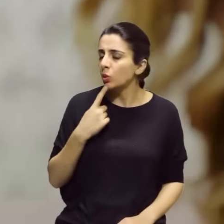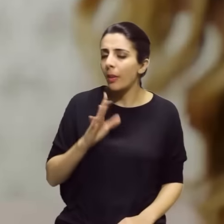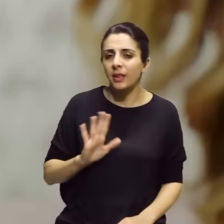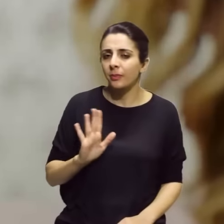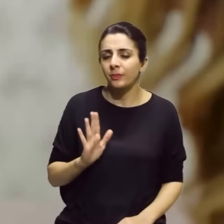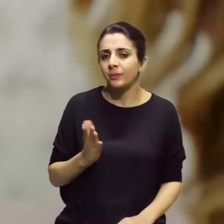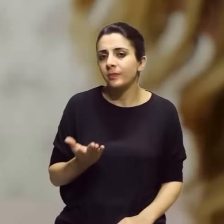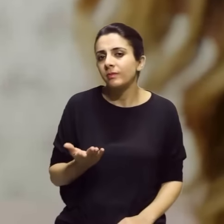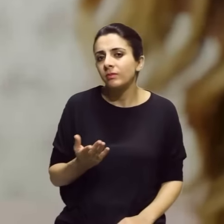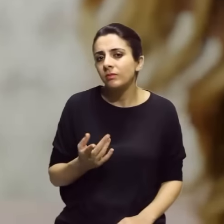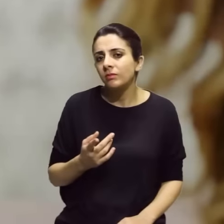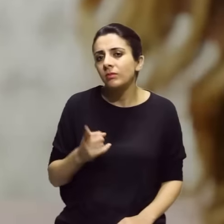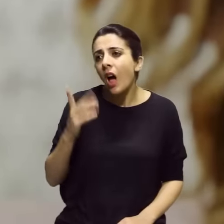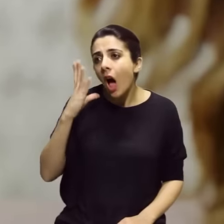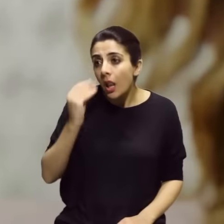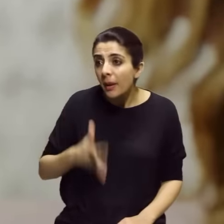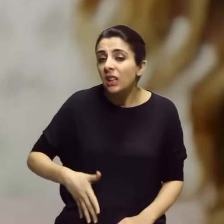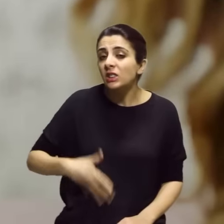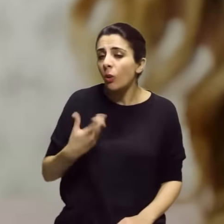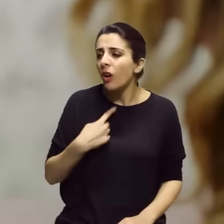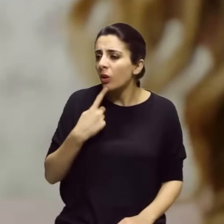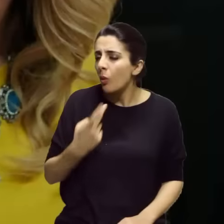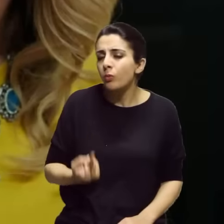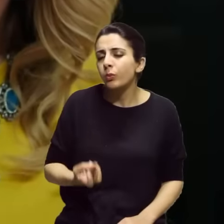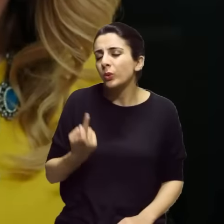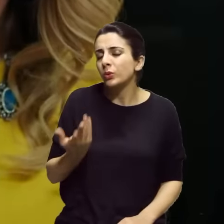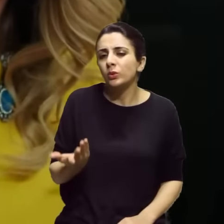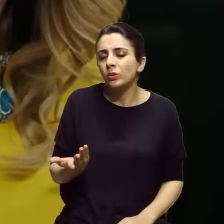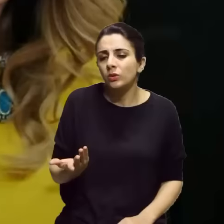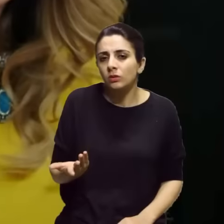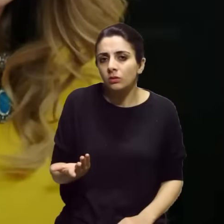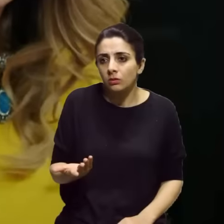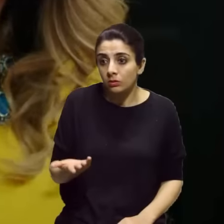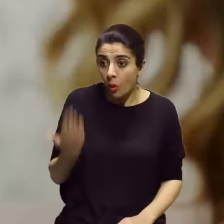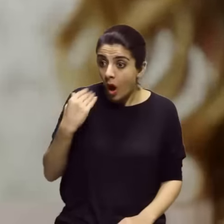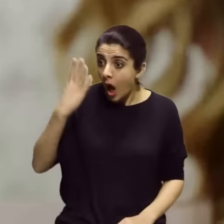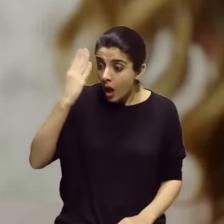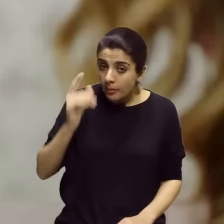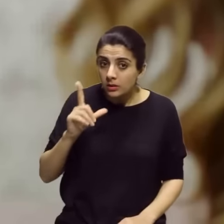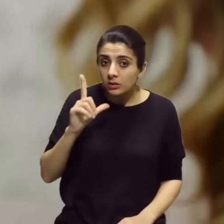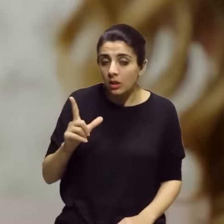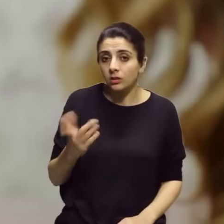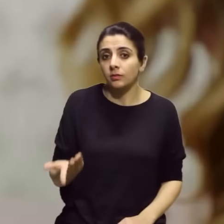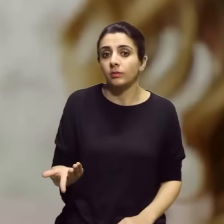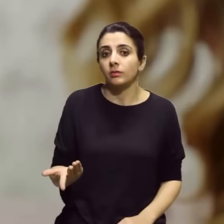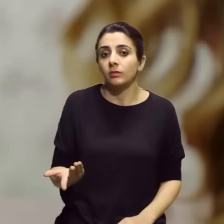Söylemedim. Yani anlamak istemeyen birine ne desem boş Zeyno. Yani şu ana kadar anlaması gerekiyordu